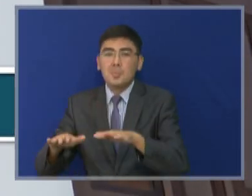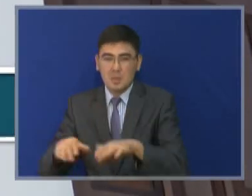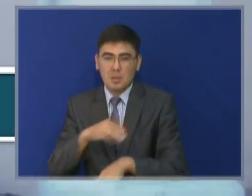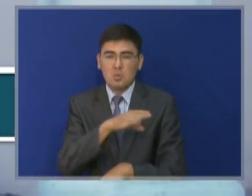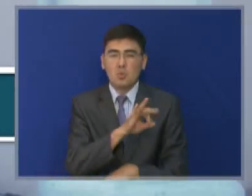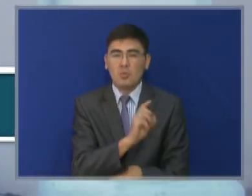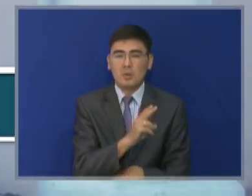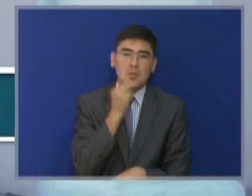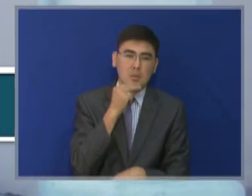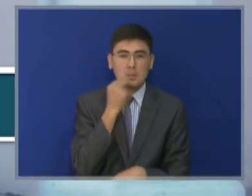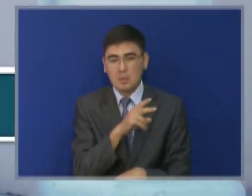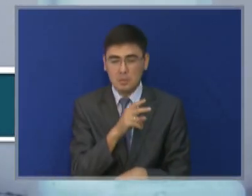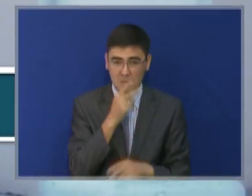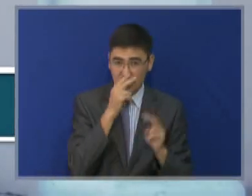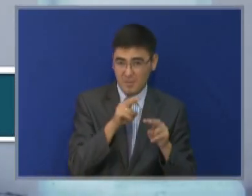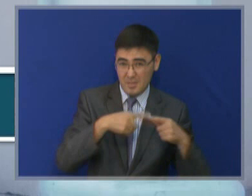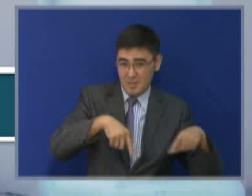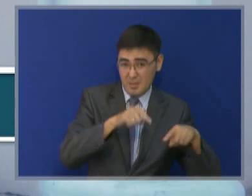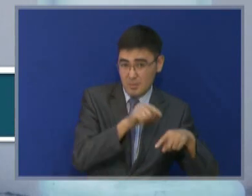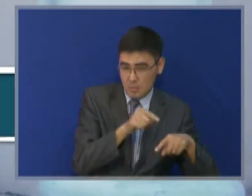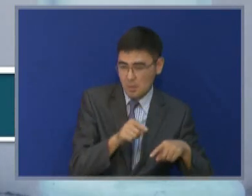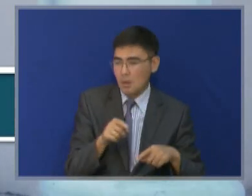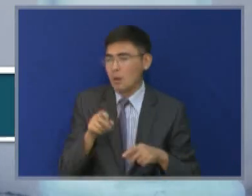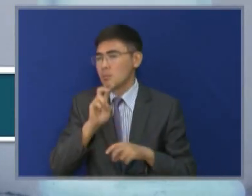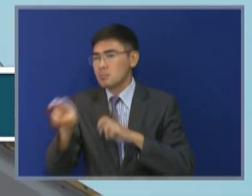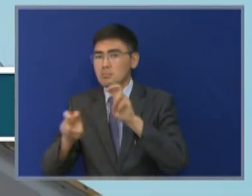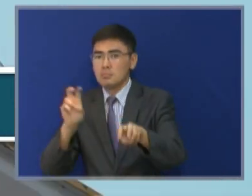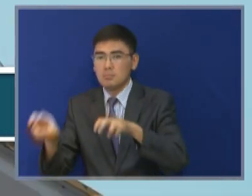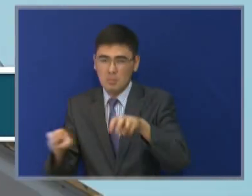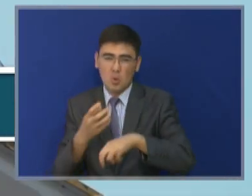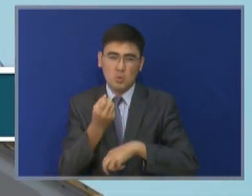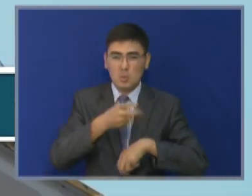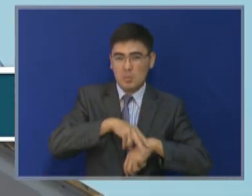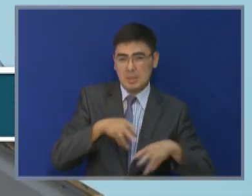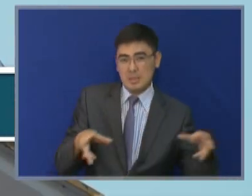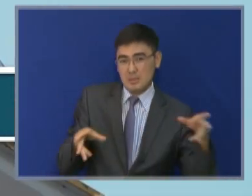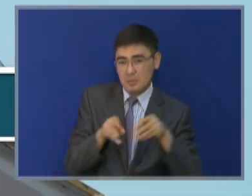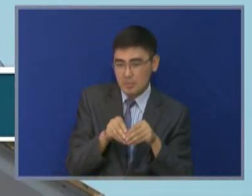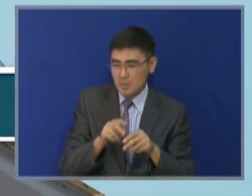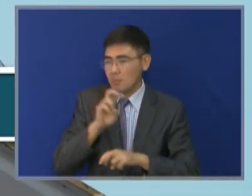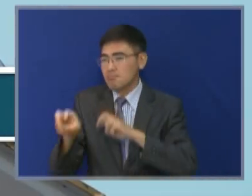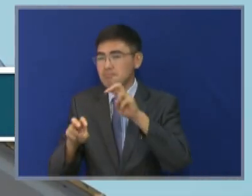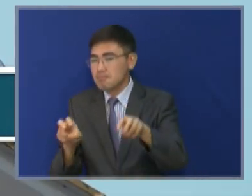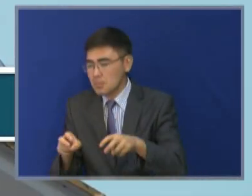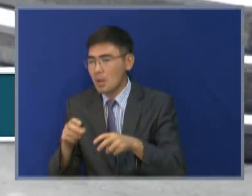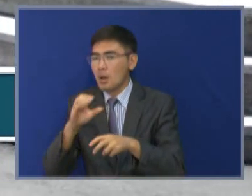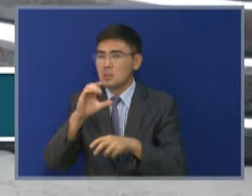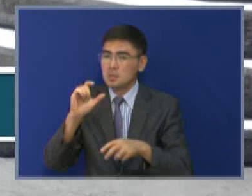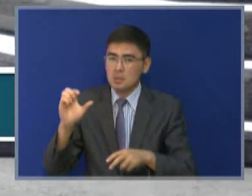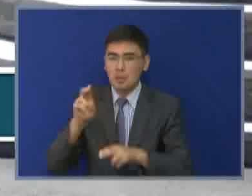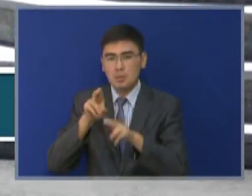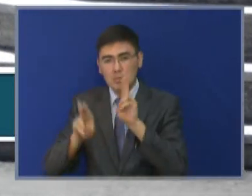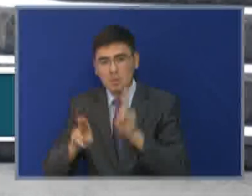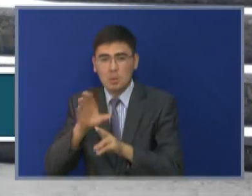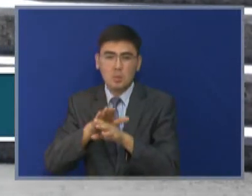көрсетілетін қызметтердің сапасы мен қауіпсіздігін бақылау департаментінің өкілдері полиция қызметкерлерімен бірлесіп, санитарлық эпидемиологиялық